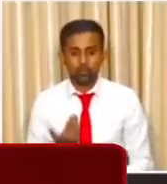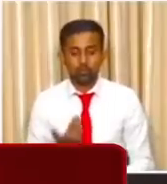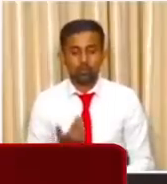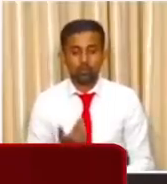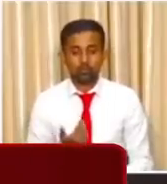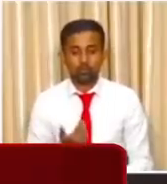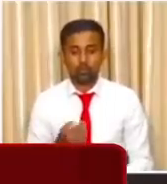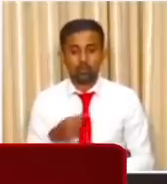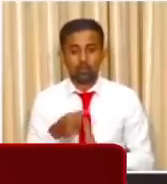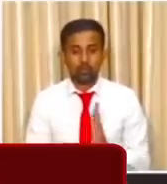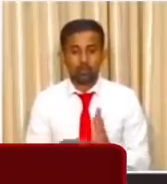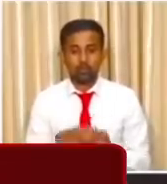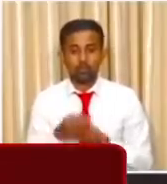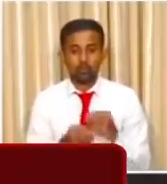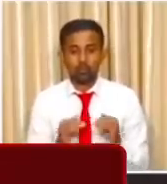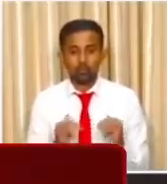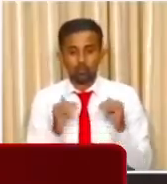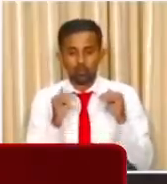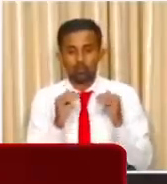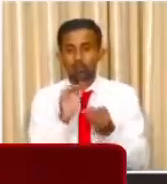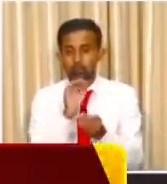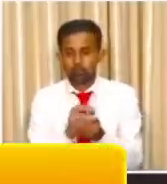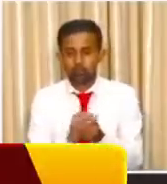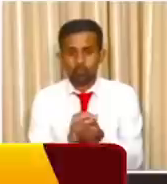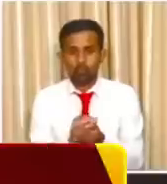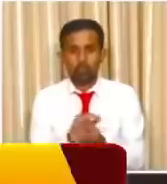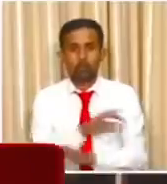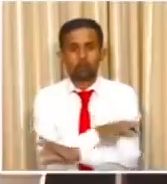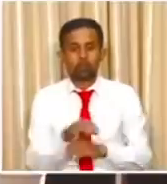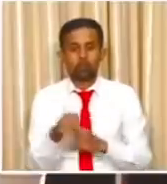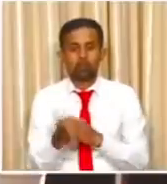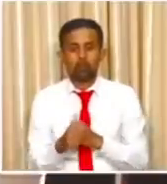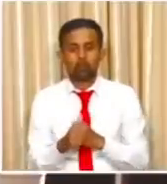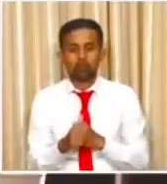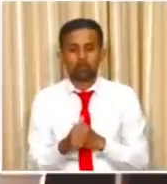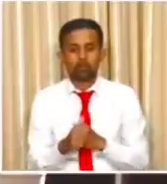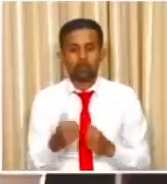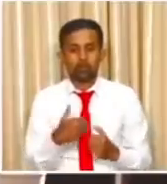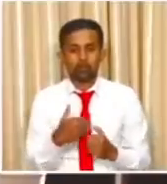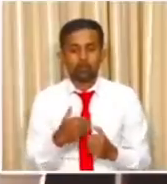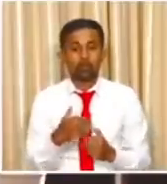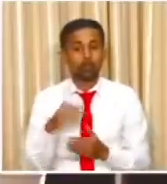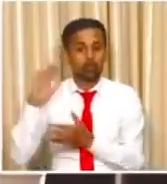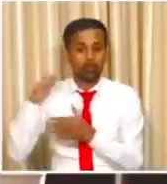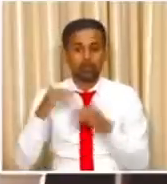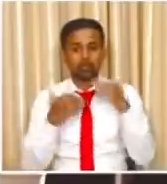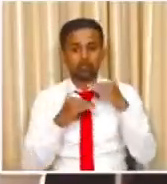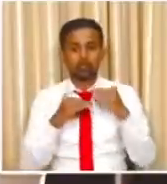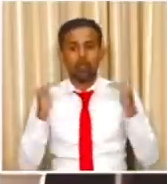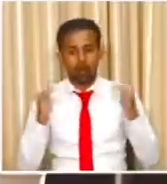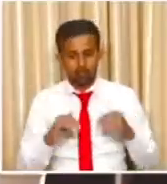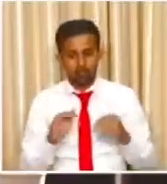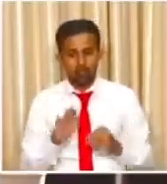කර්මාන්තවල ඇති වී තිබෙන වර්ධනය ආරක්ෂා කර ගැනීම සඳහා උපාය මාර්ග සකස් කරමින් තමයි අපි මේ ආනයන සීමාකම් ලිහිල් කරන්න යන්න